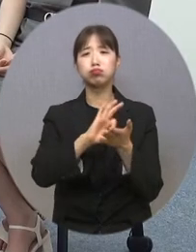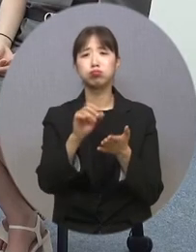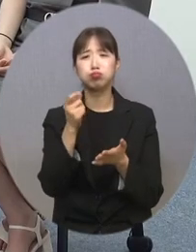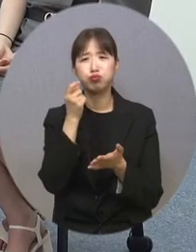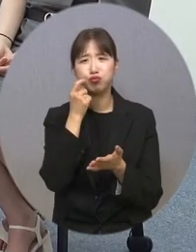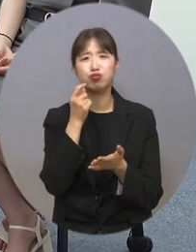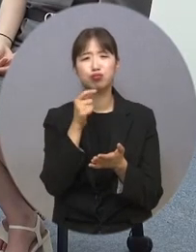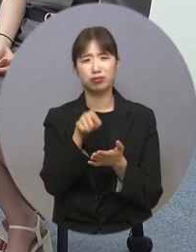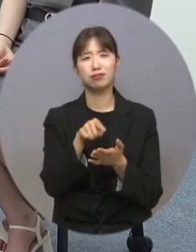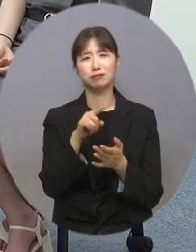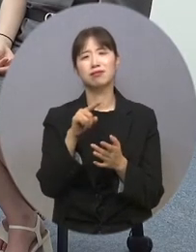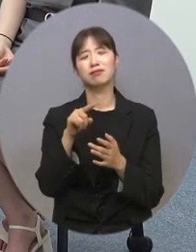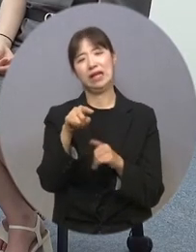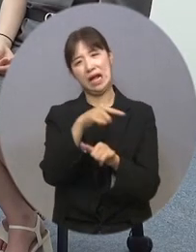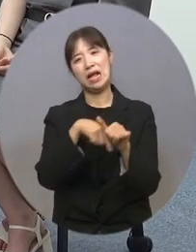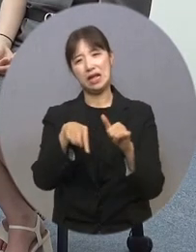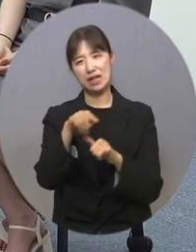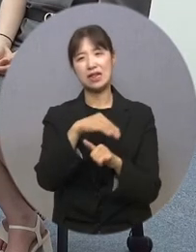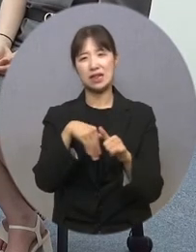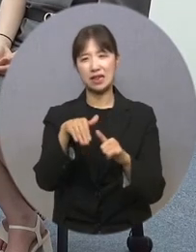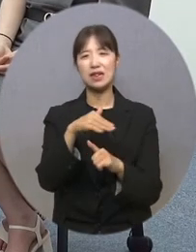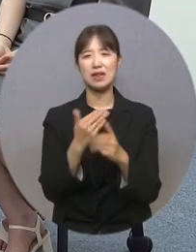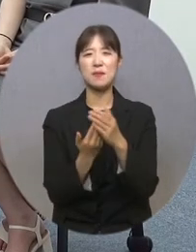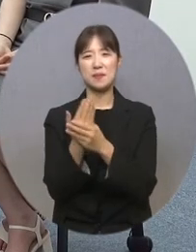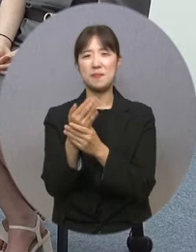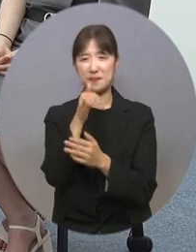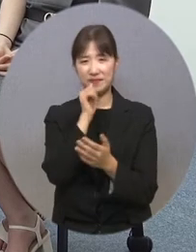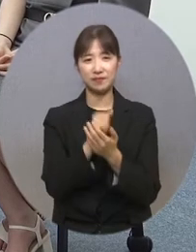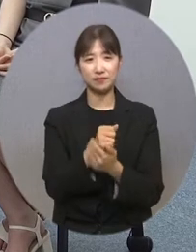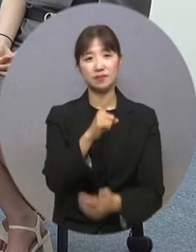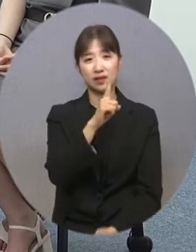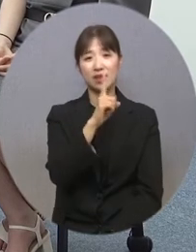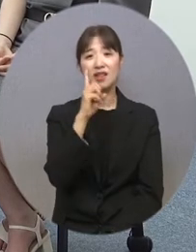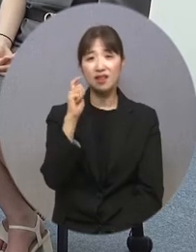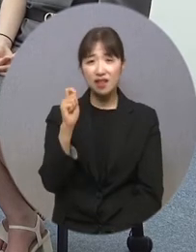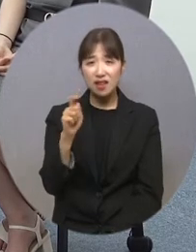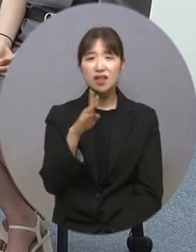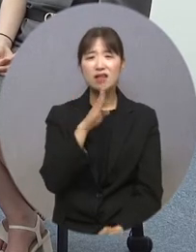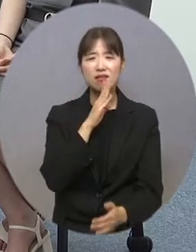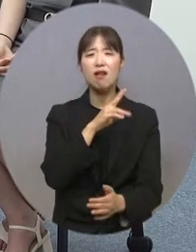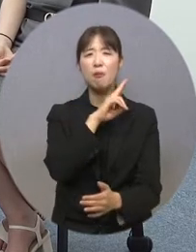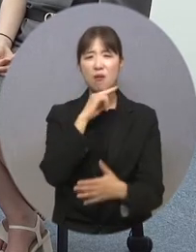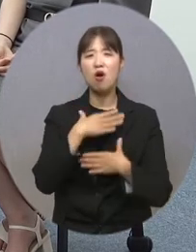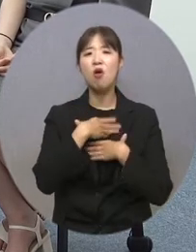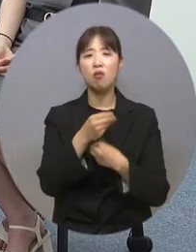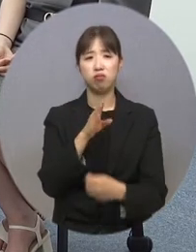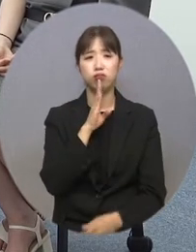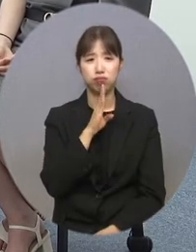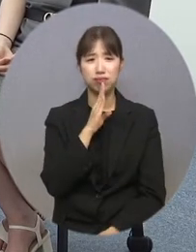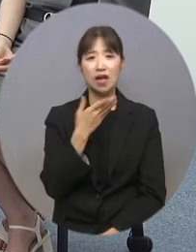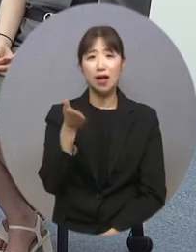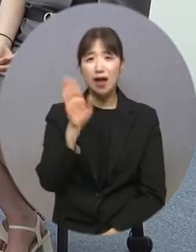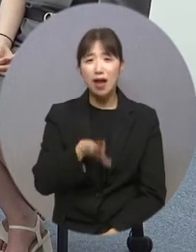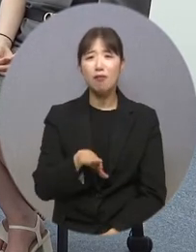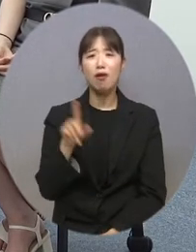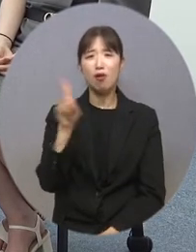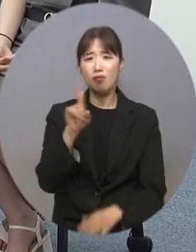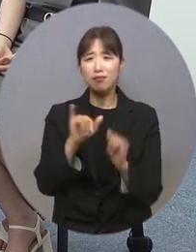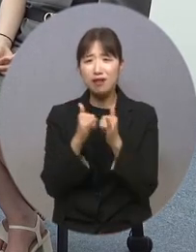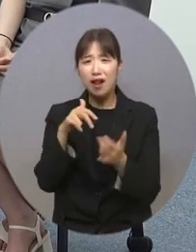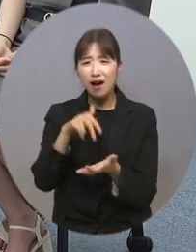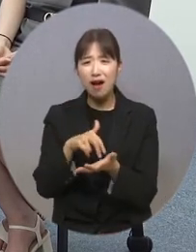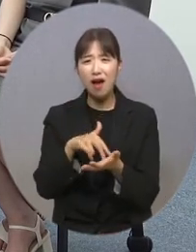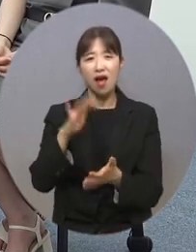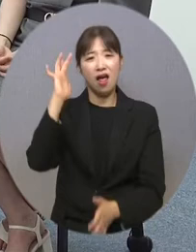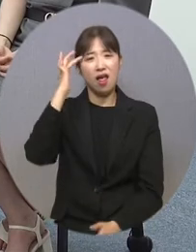뭐 이런 상황이 계속 일어나는 거죠 드라이브 스루 같은 경우도 참 편리한 거긴 한데 누군가는 그게 또 진 담배는